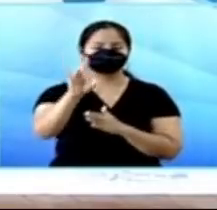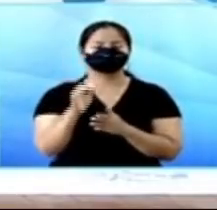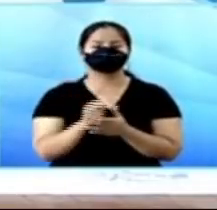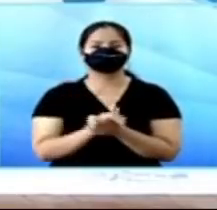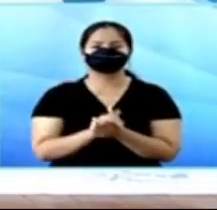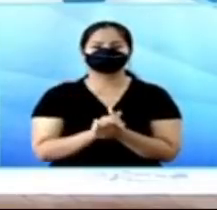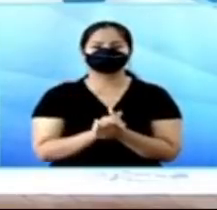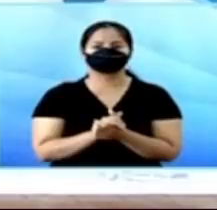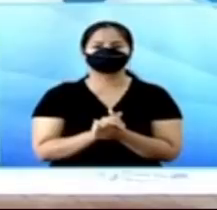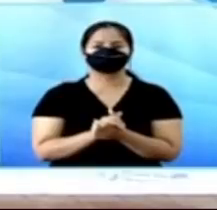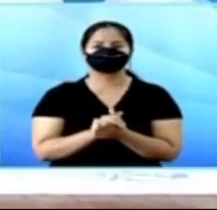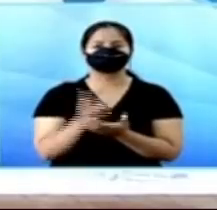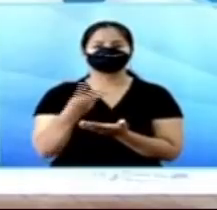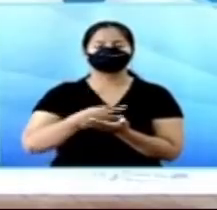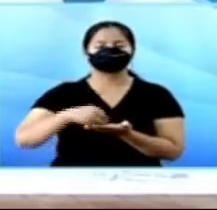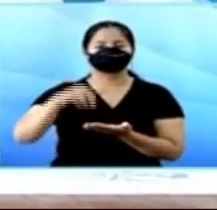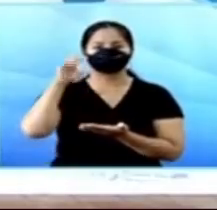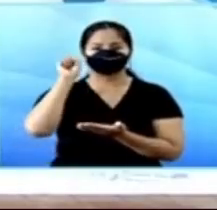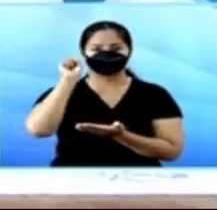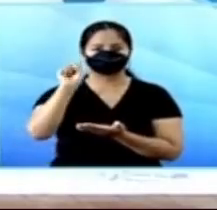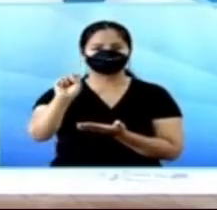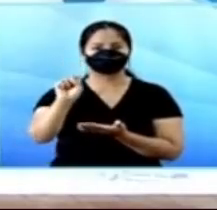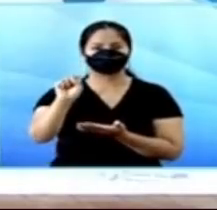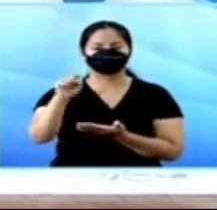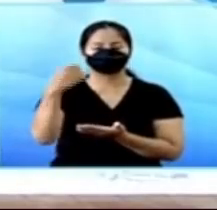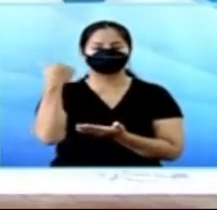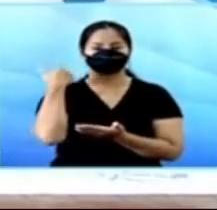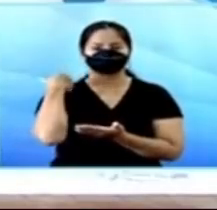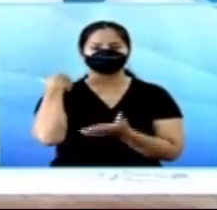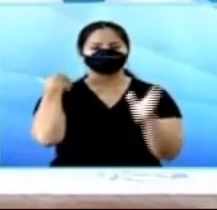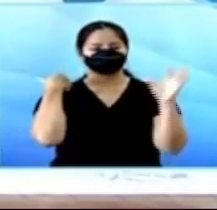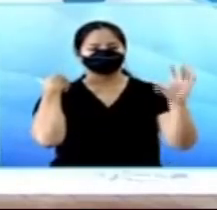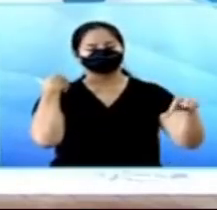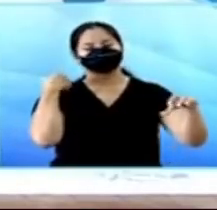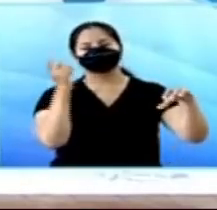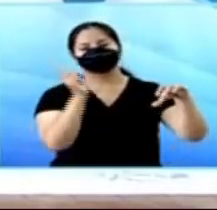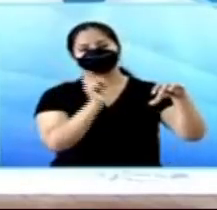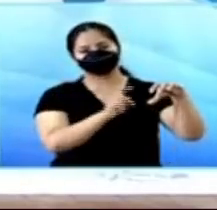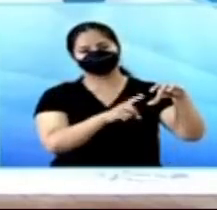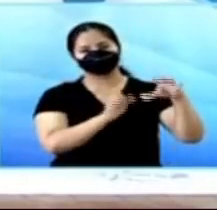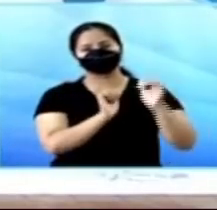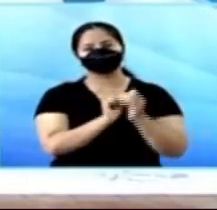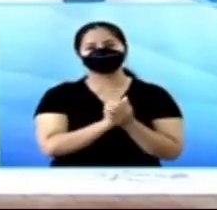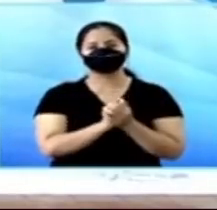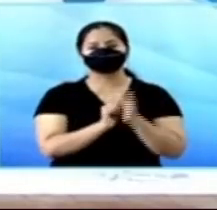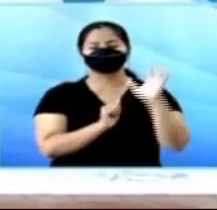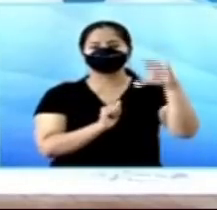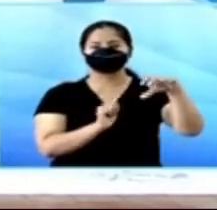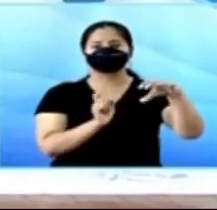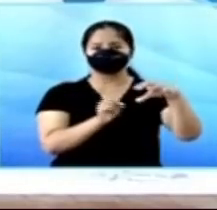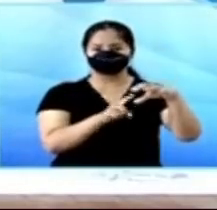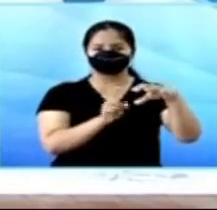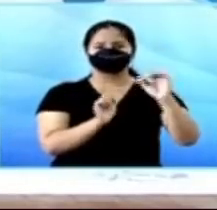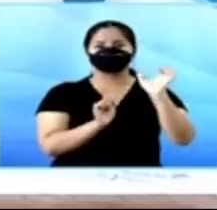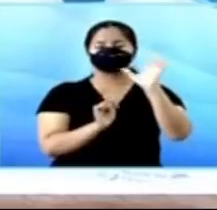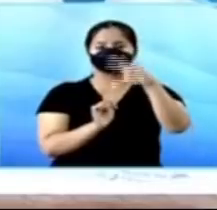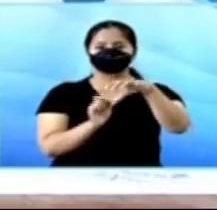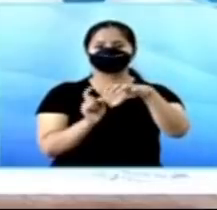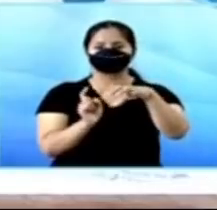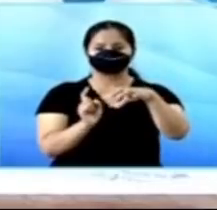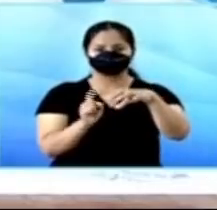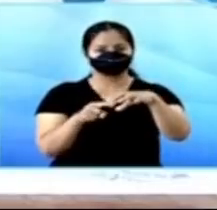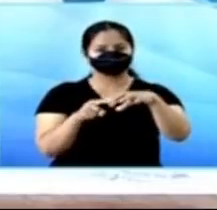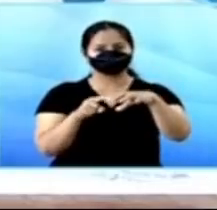ซึ่งอยู่เมืองสีโคตะบองนั้นมีบ้านทงโปงบ้านเวียงคำบ้านหนองแตง